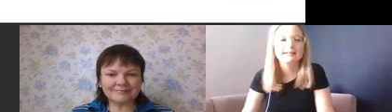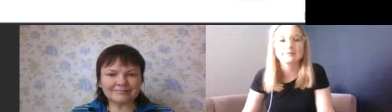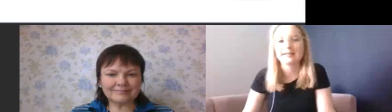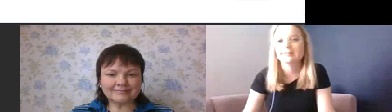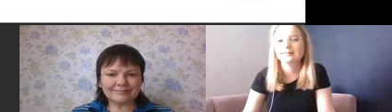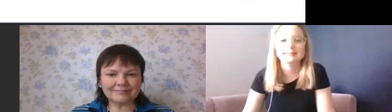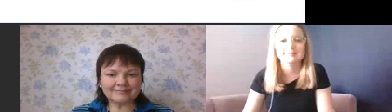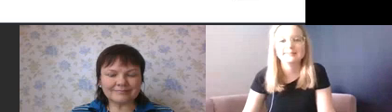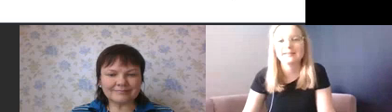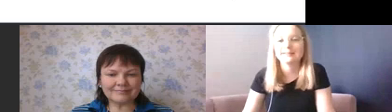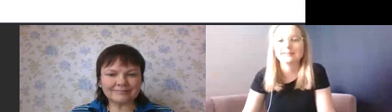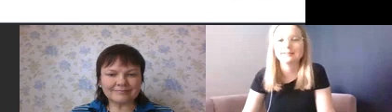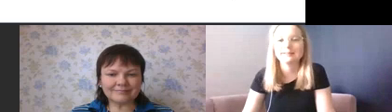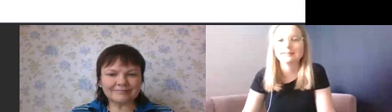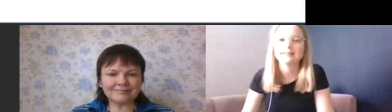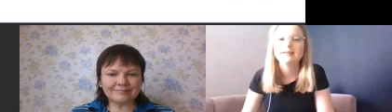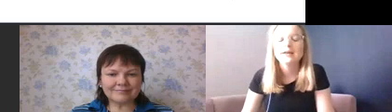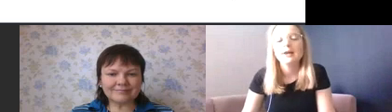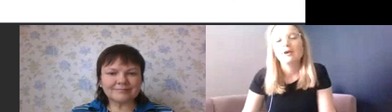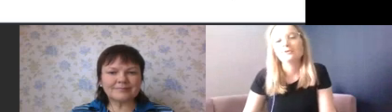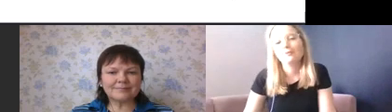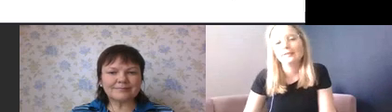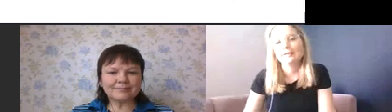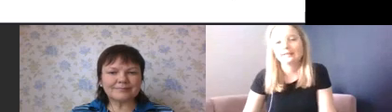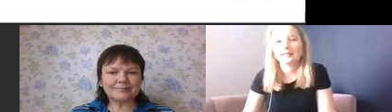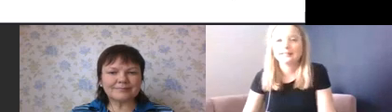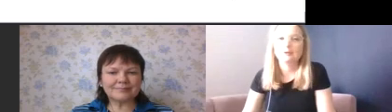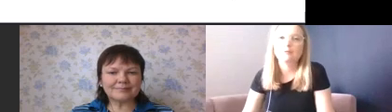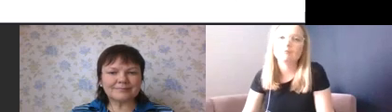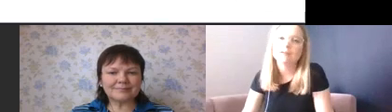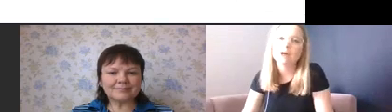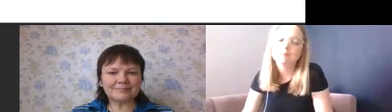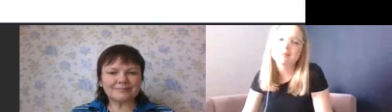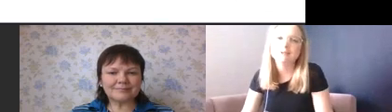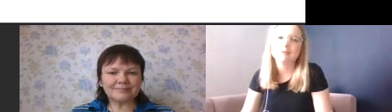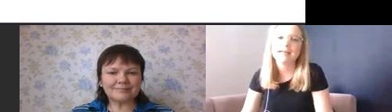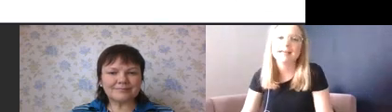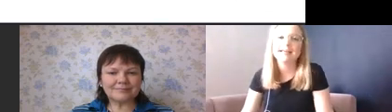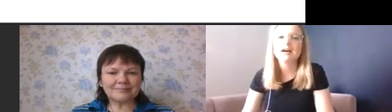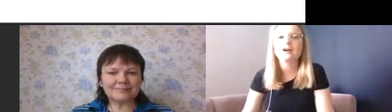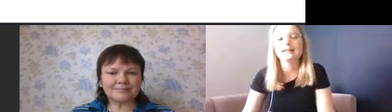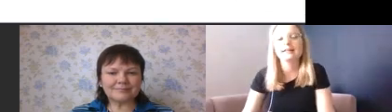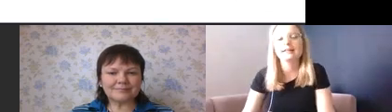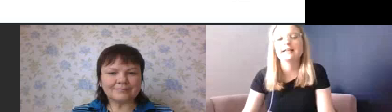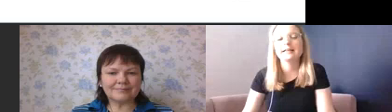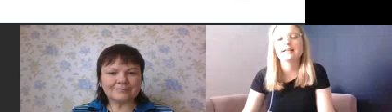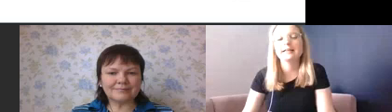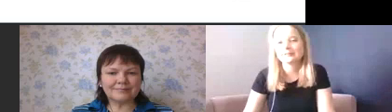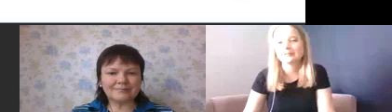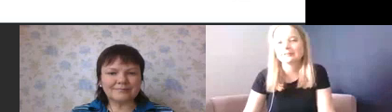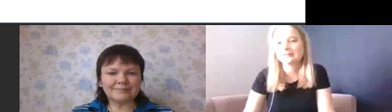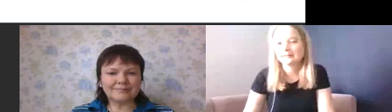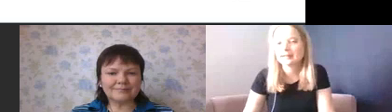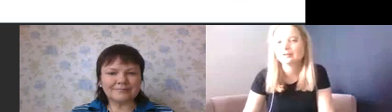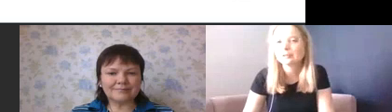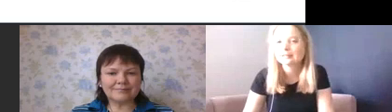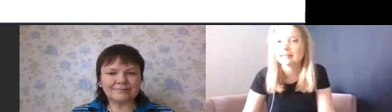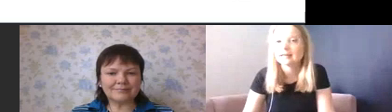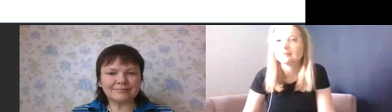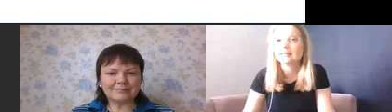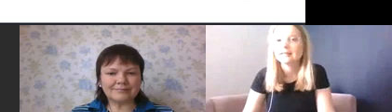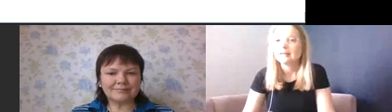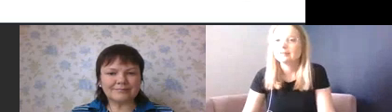kuskile kandideerimine, et siis kindlasti ma soovitan leida nagu ka mingisugune hea alternatiiv, et on see siis tõesti